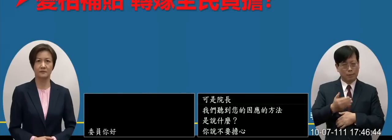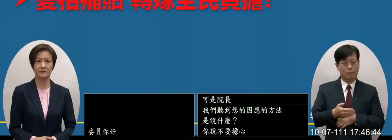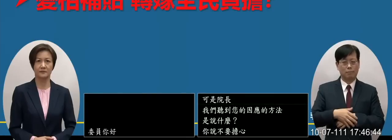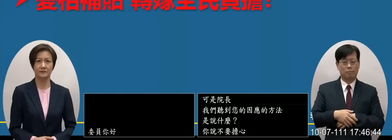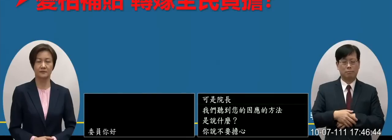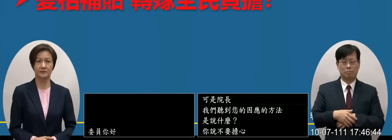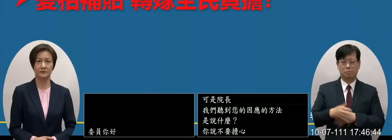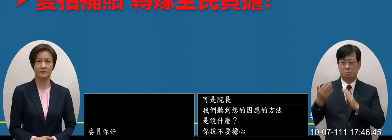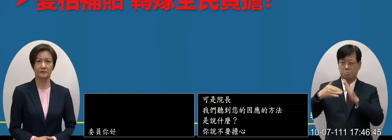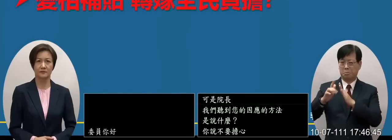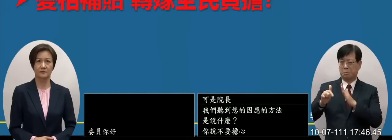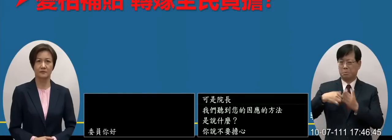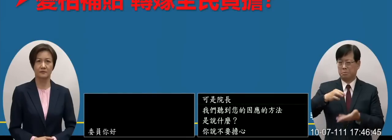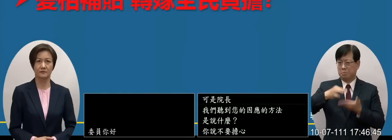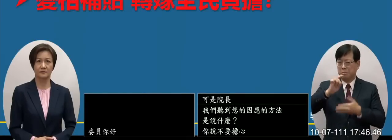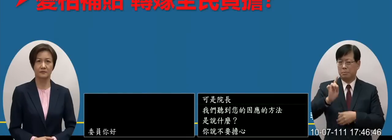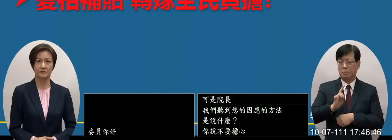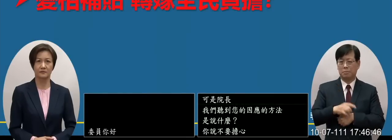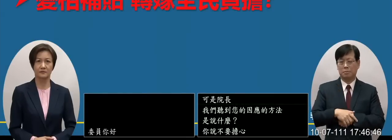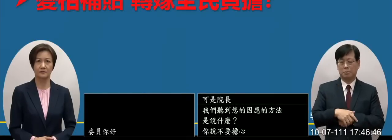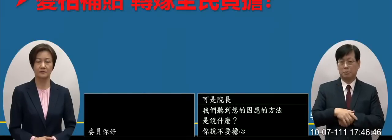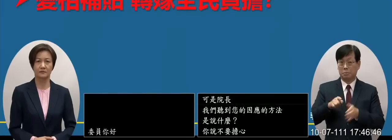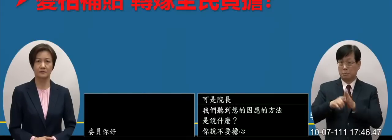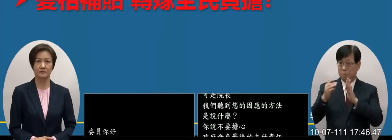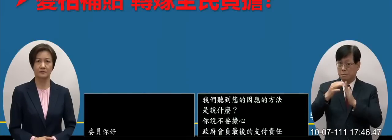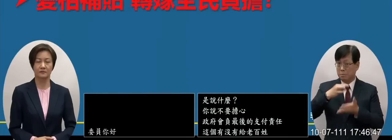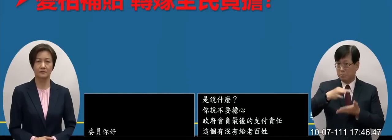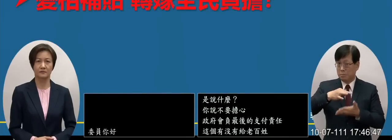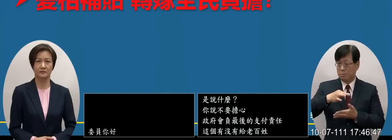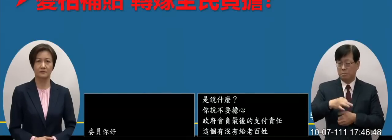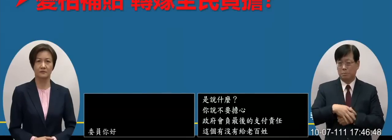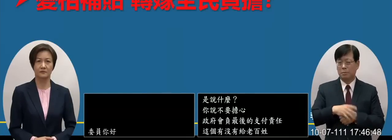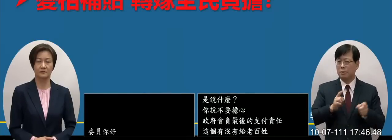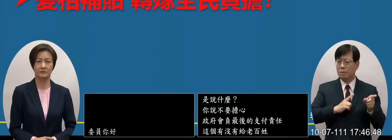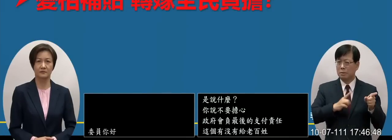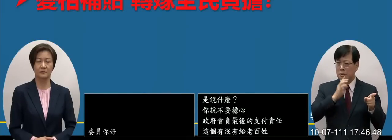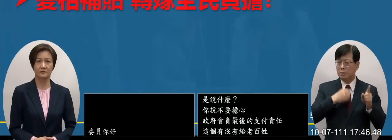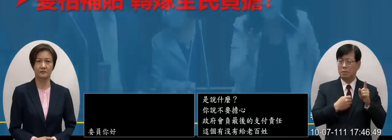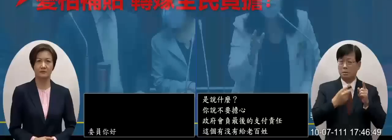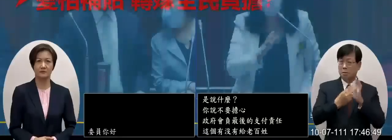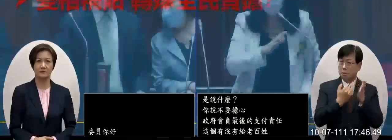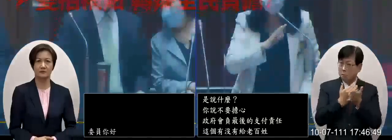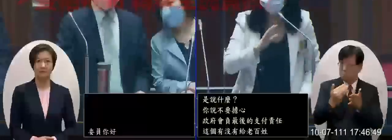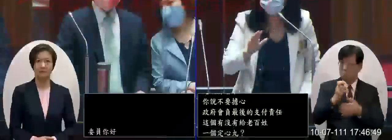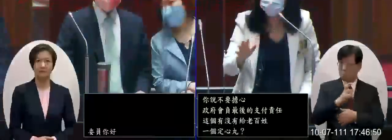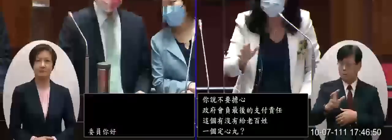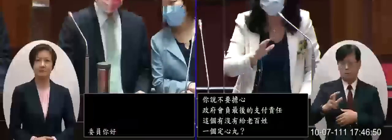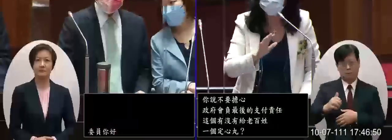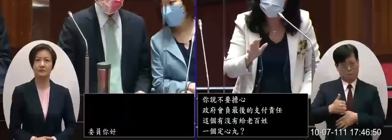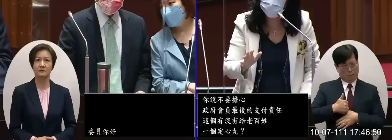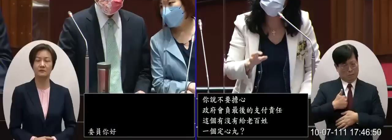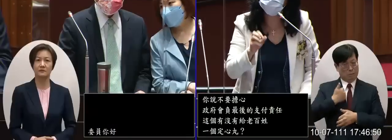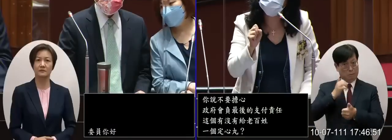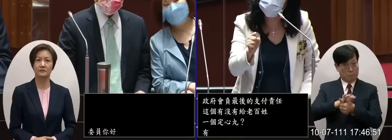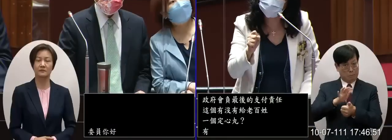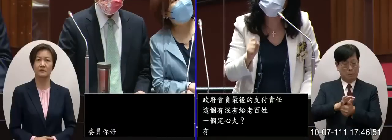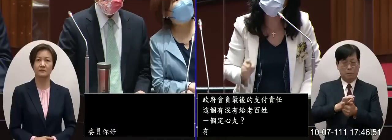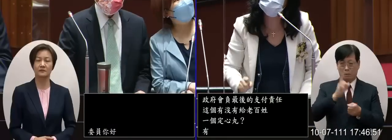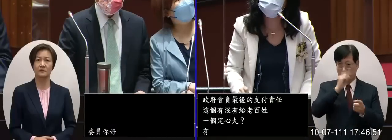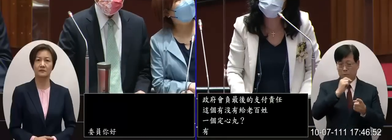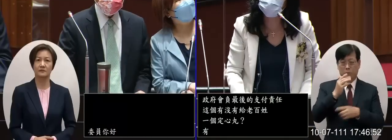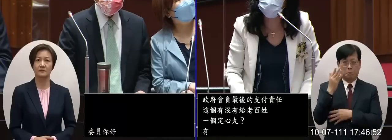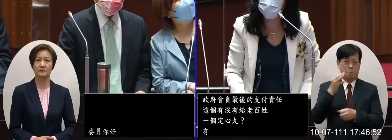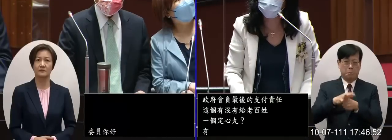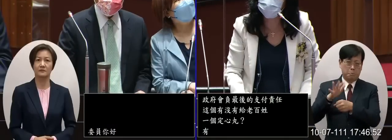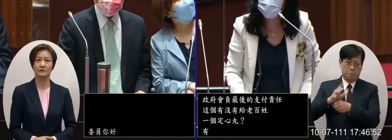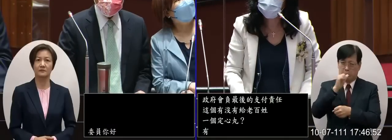但是学者专家担心的是什么？学者专家担心的是你的解决方案并不能够全部用补贴